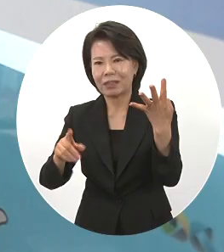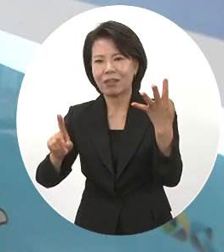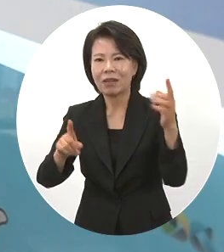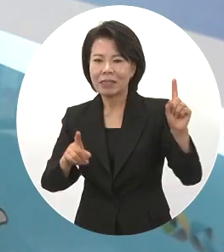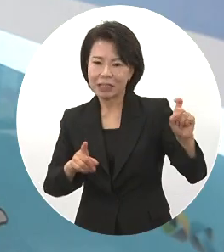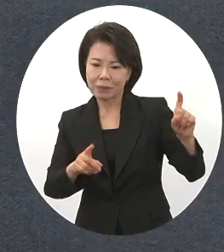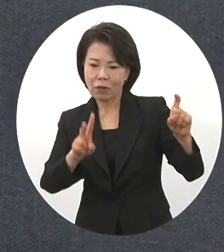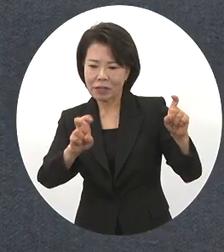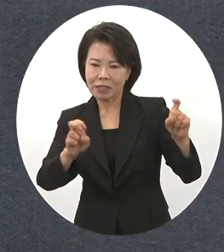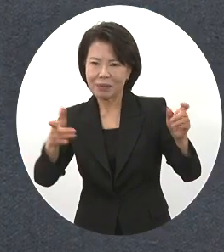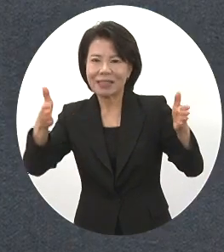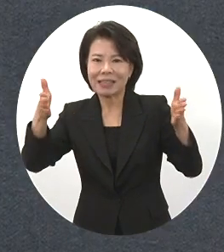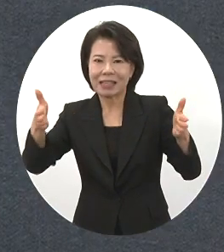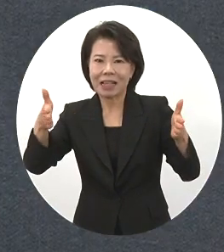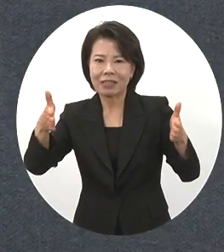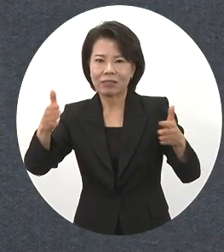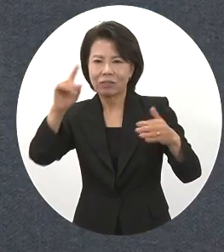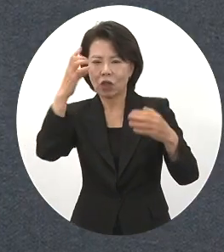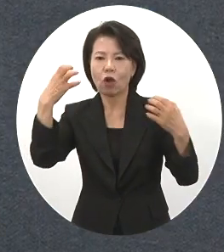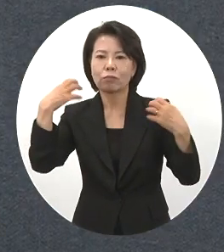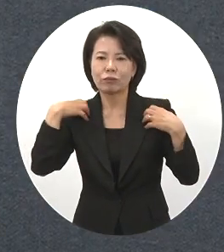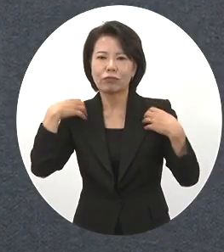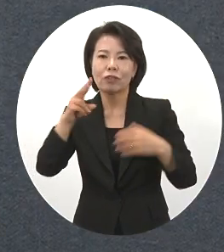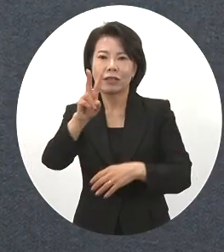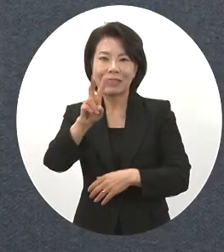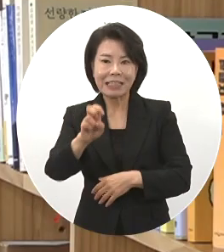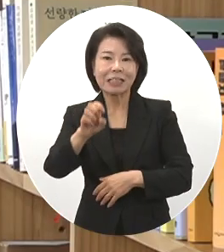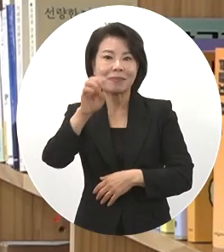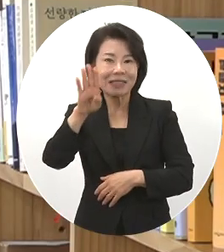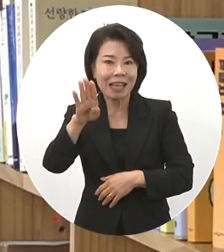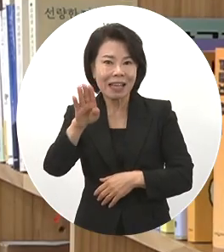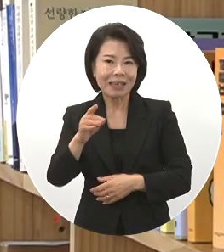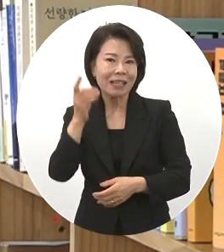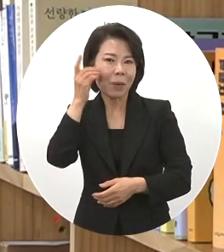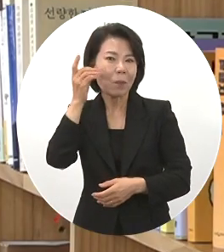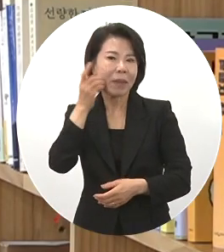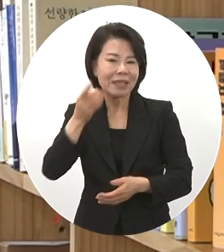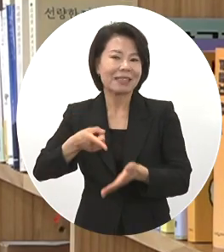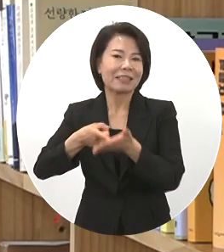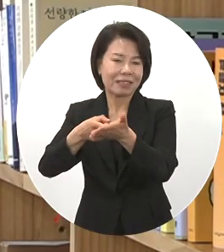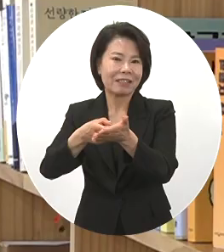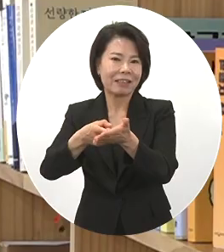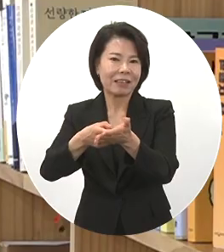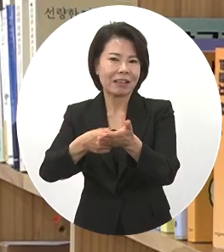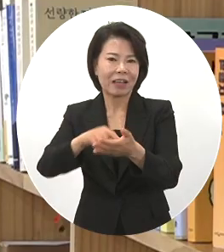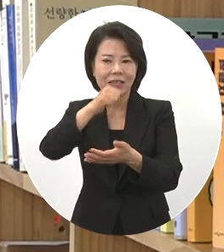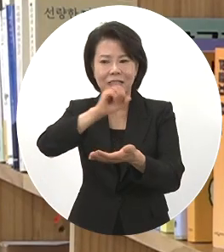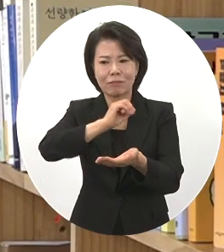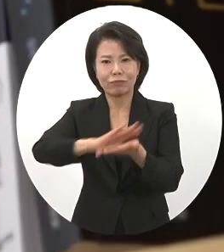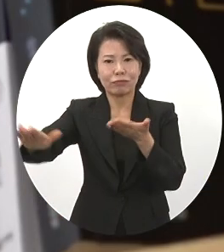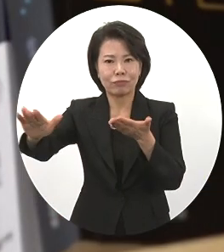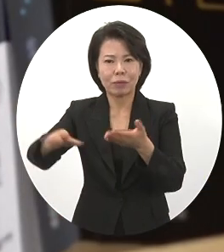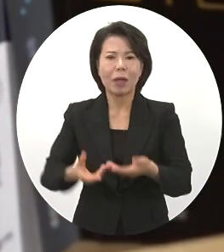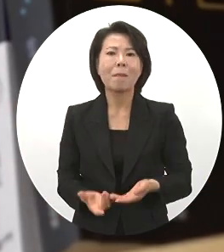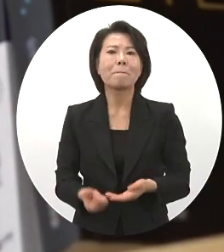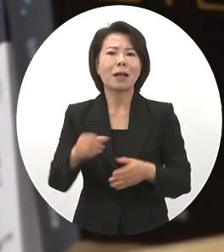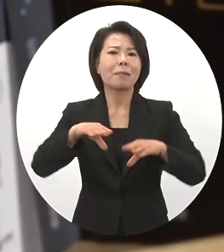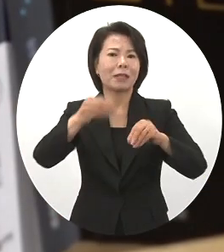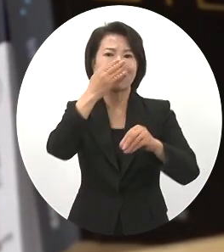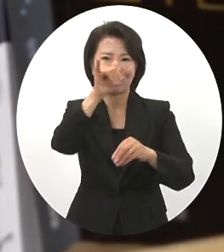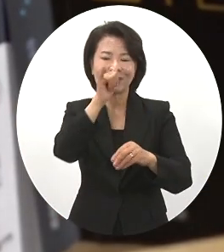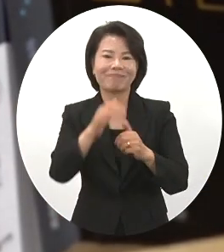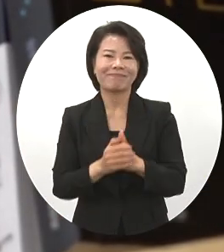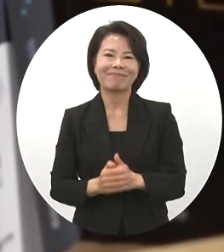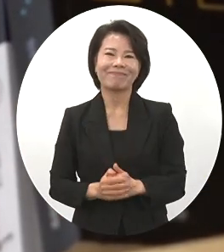21일부터 11월 21일까지 정부24를 통해 온라인으로 접수할 수 있으며 예산 소진 시 조기 마감될